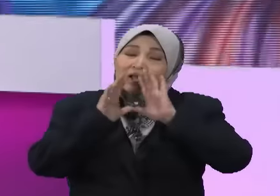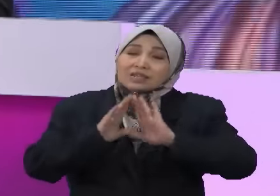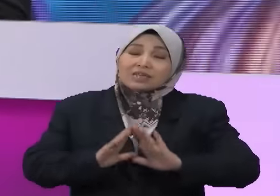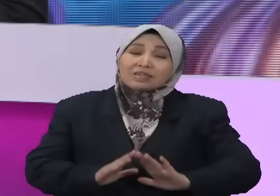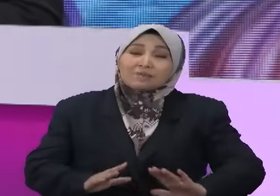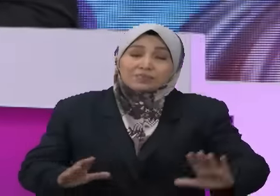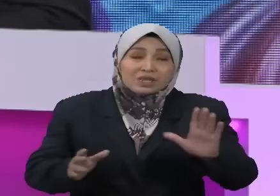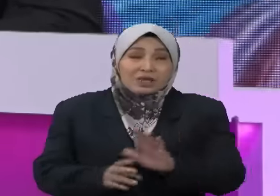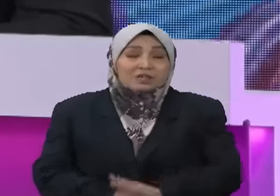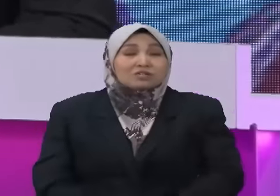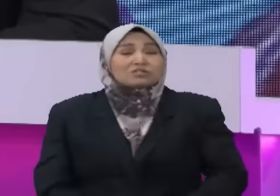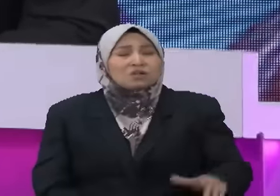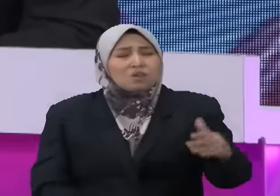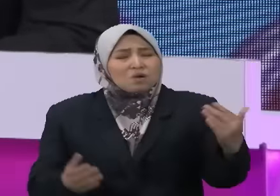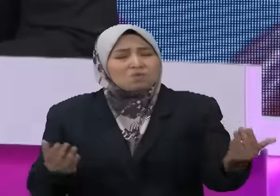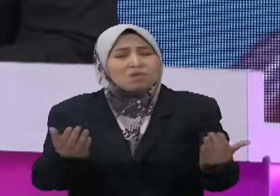alai